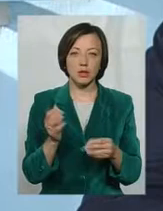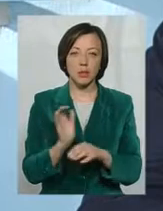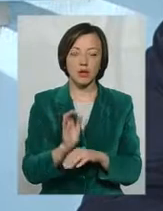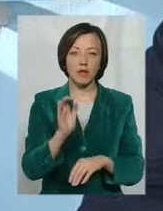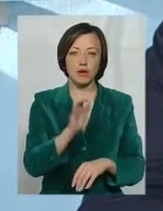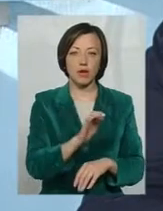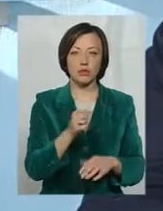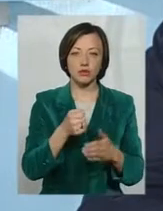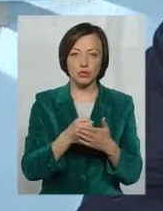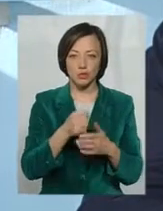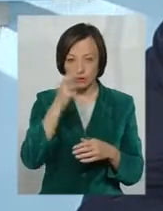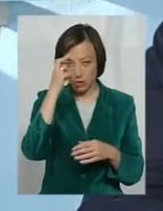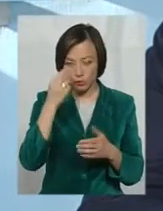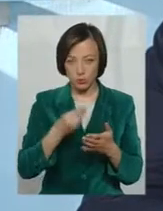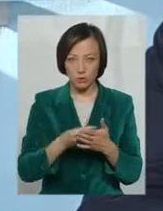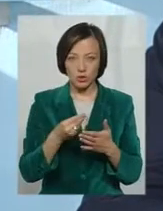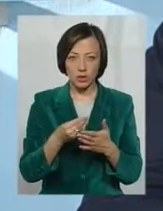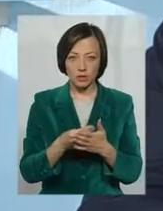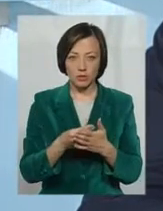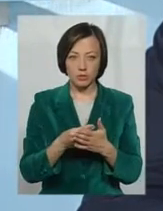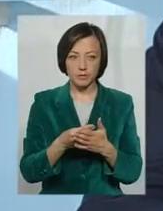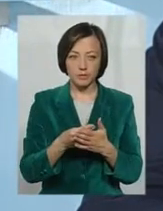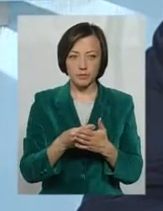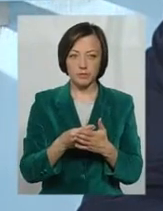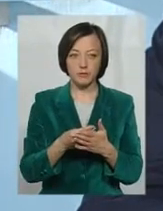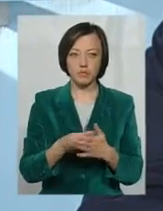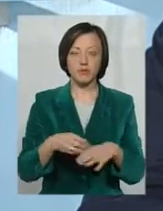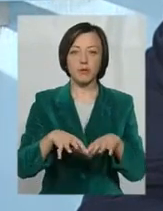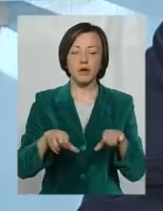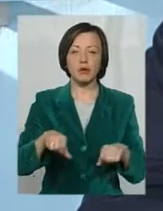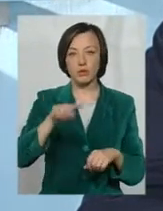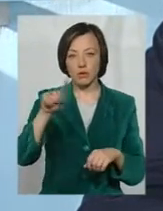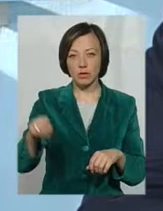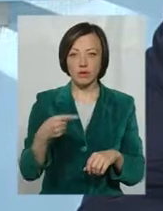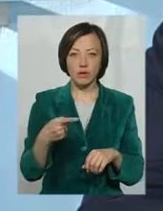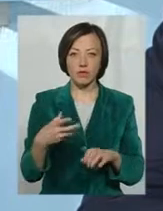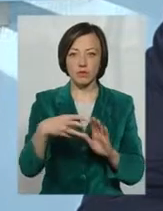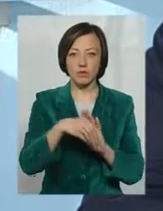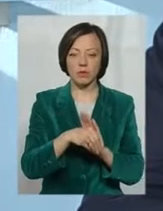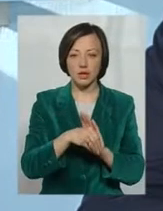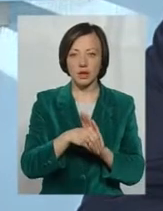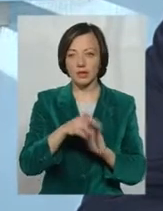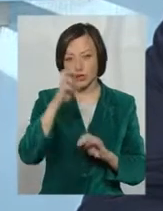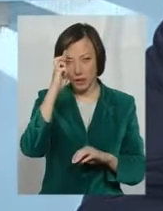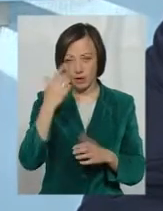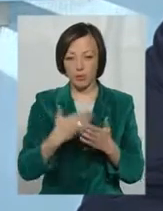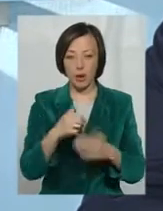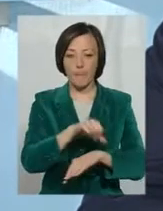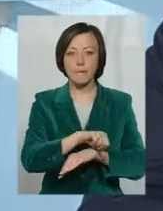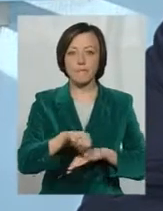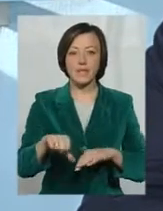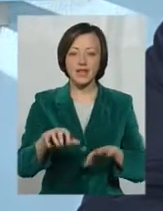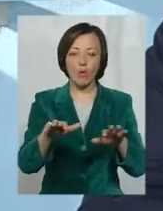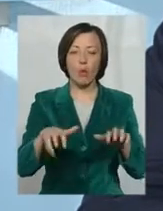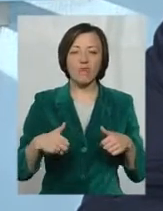до державного бюджету, тобто майно, яке стягується в дохід держави, це, наприклад, митний конфіскат. І третє